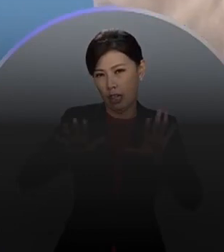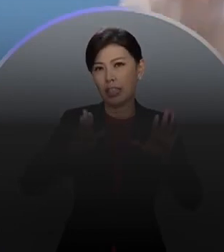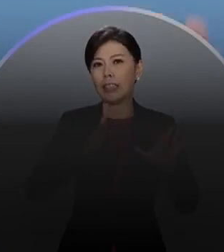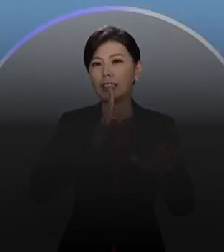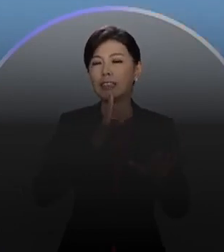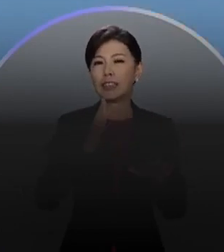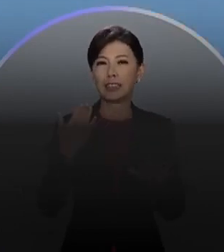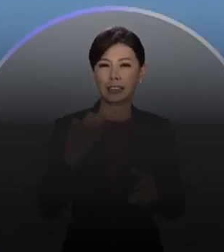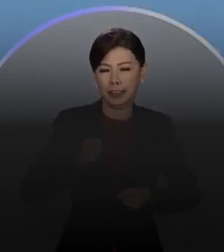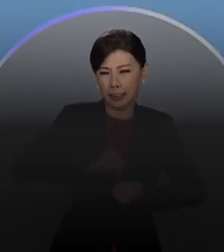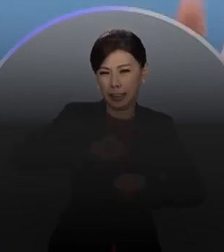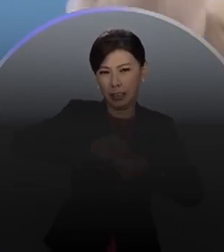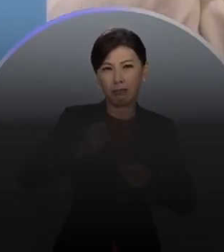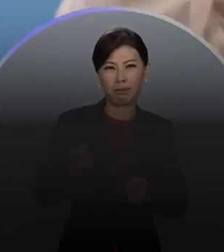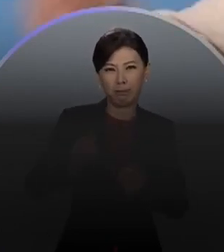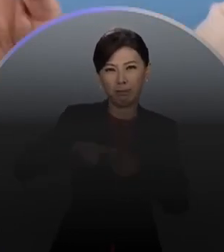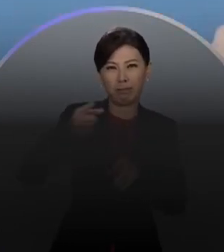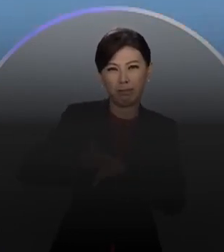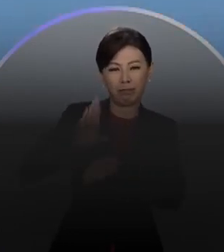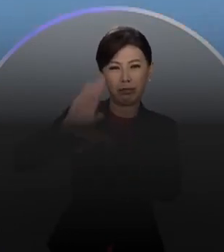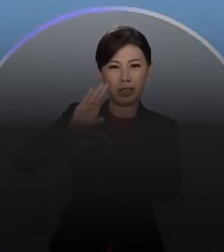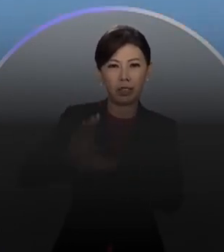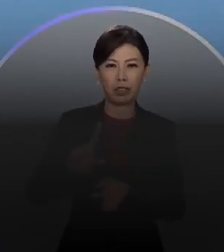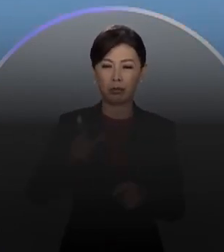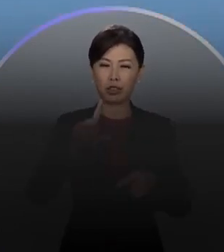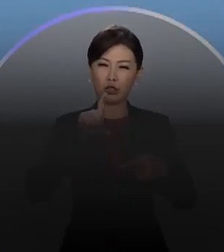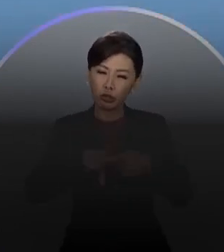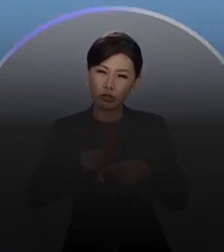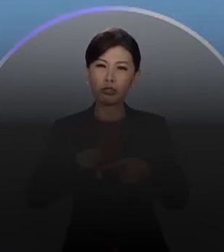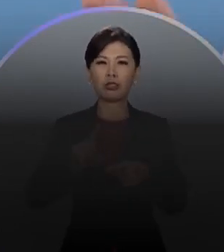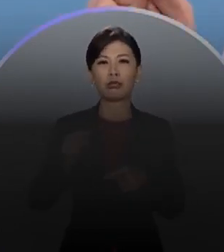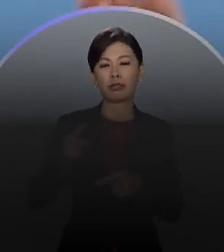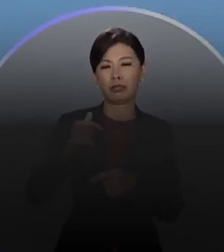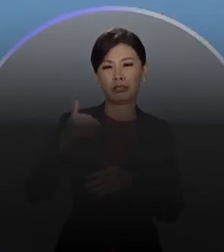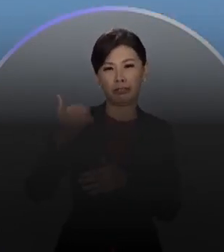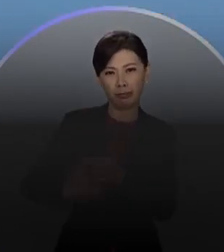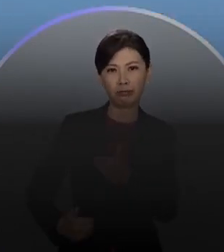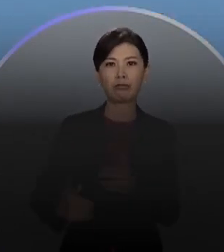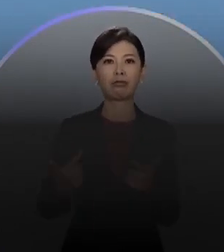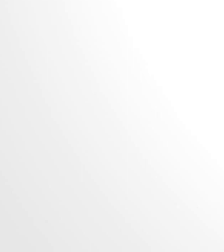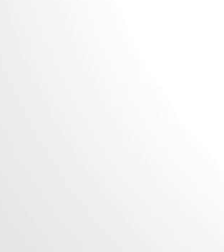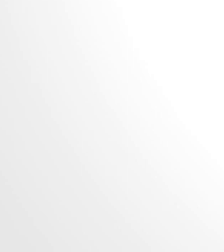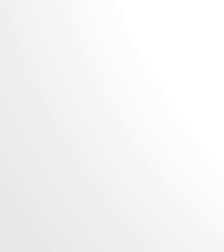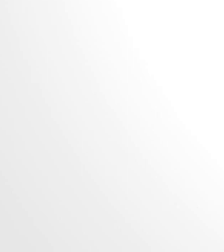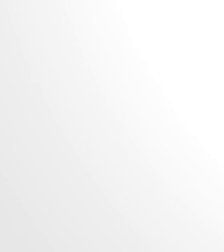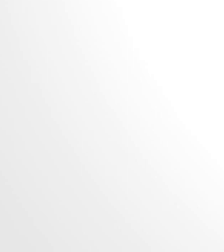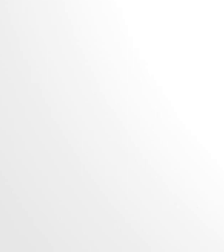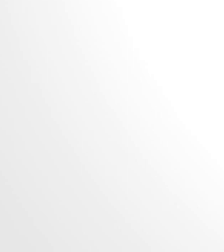跟惩罚，而不是用处罚跟减法。